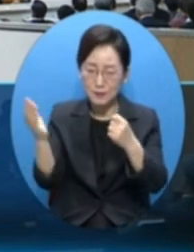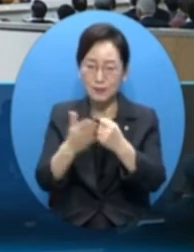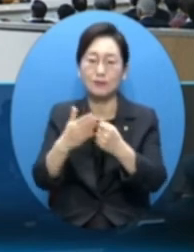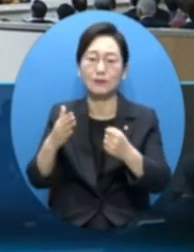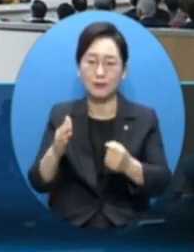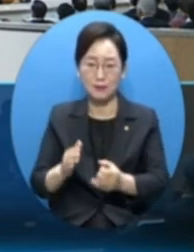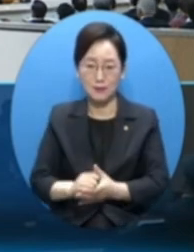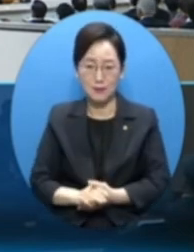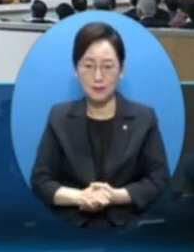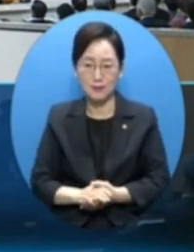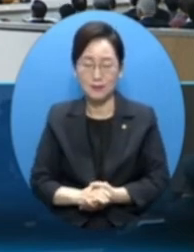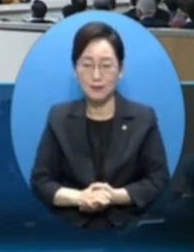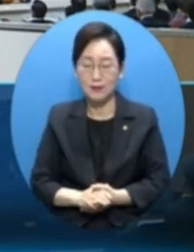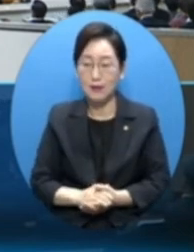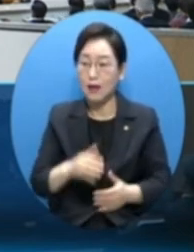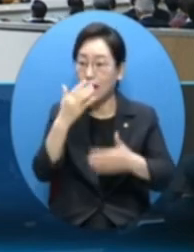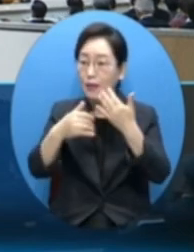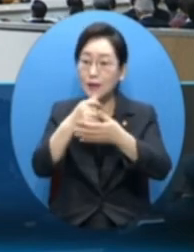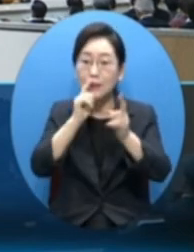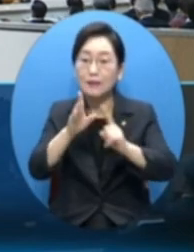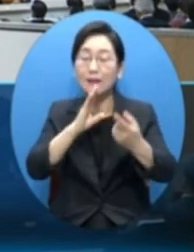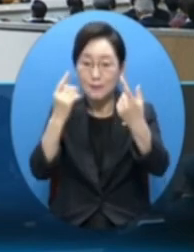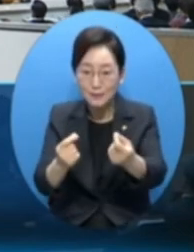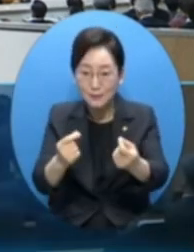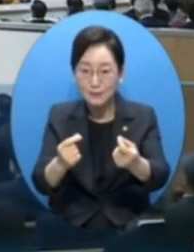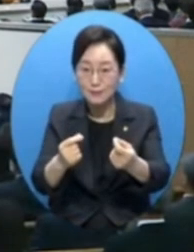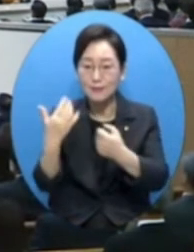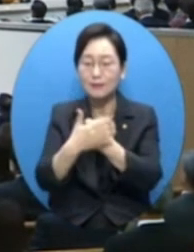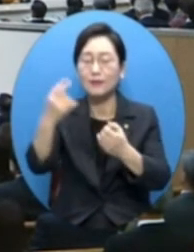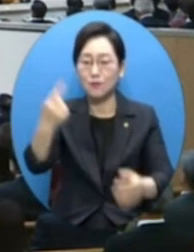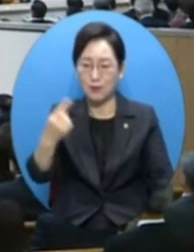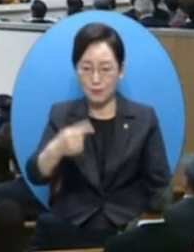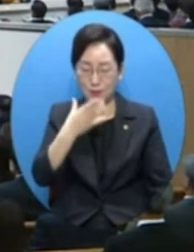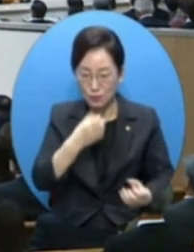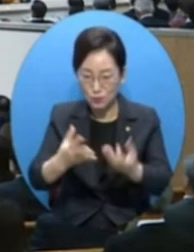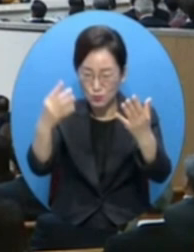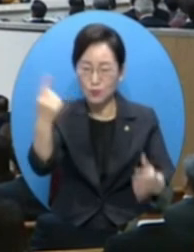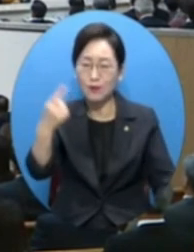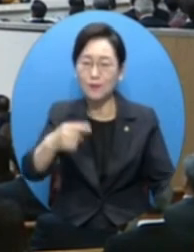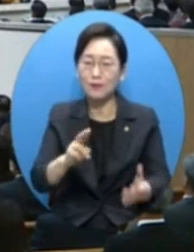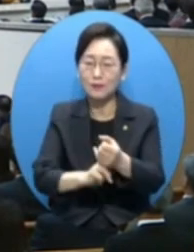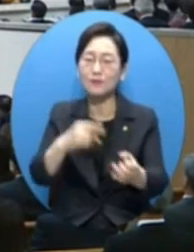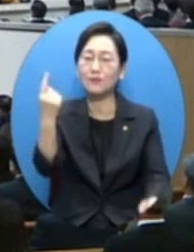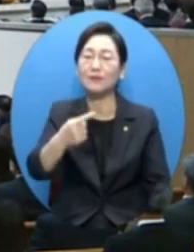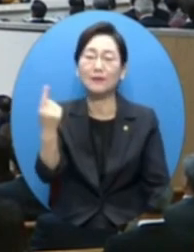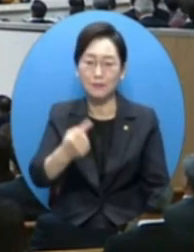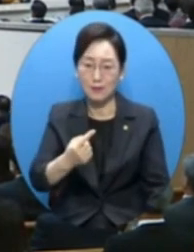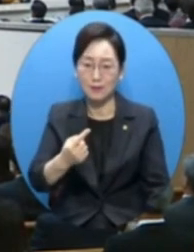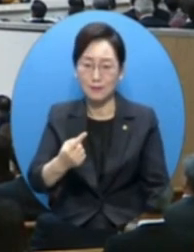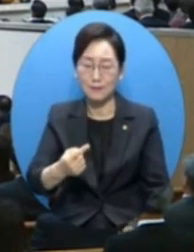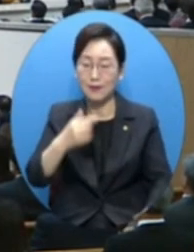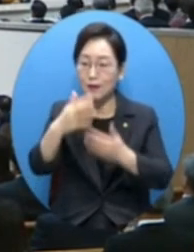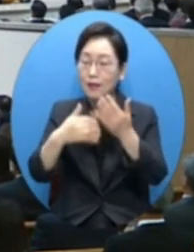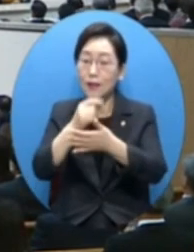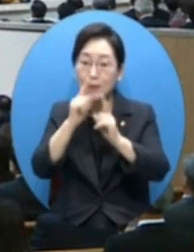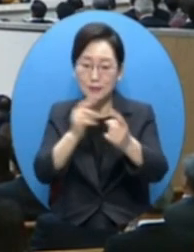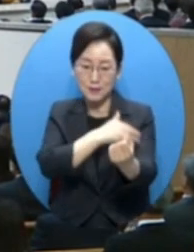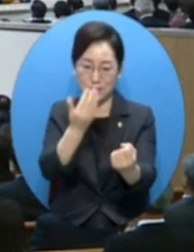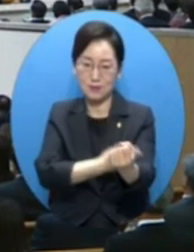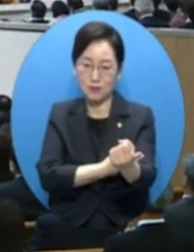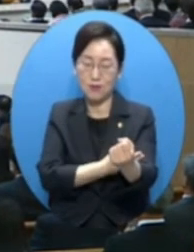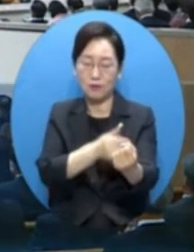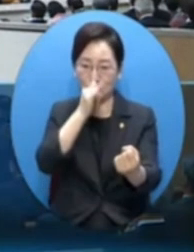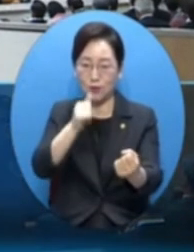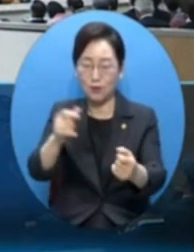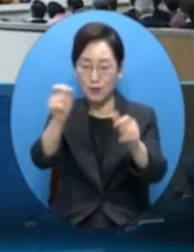말미암았느니라. 말씀을 아멘으로 받을 때 은혜가 임하고 축복이 임하고 기적이 나타나게 되는 것입니다. 하나님 말씀에 능력이 있습니다.